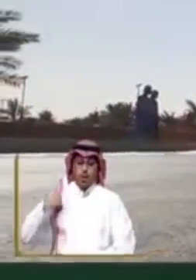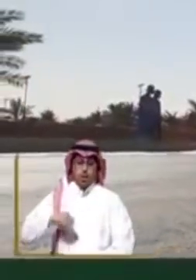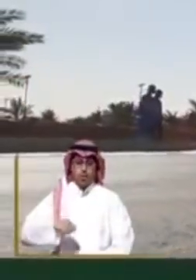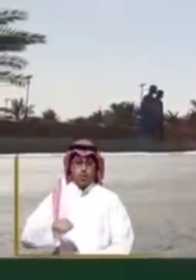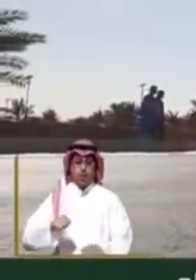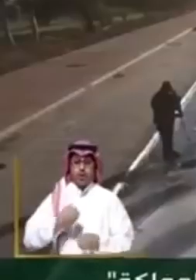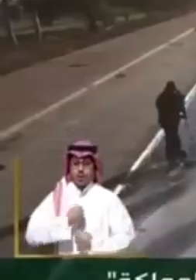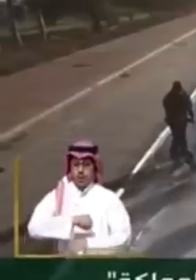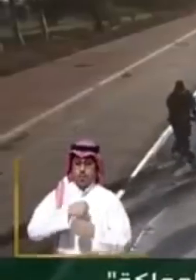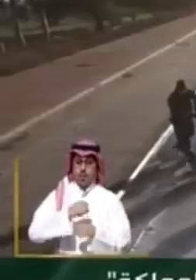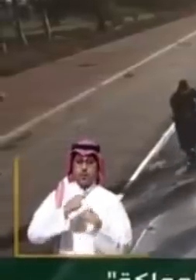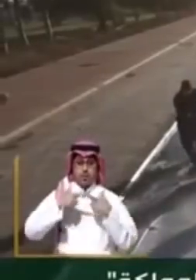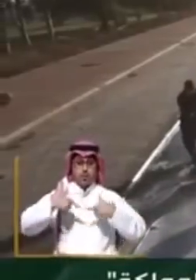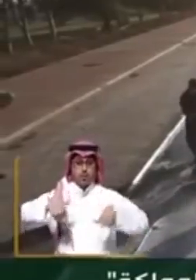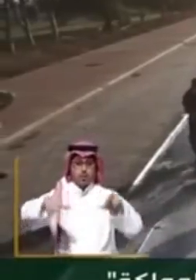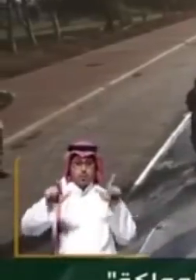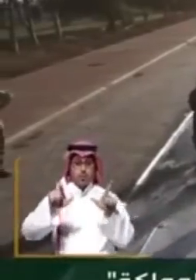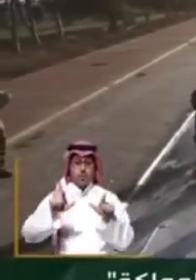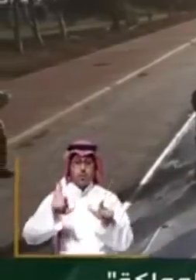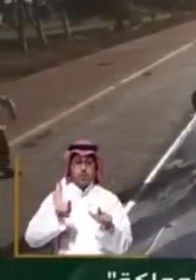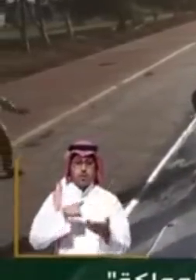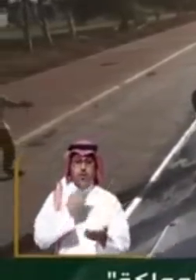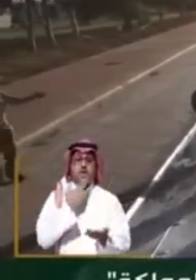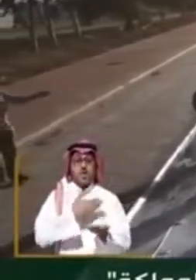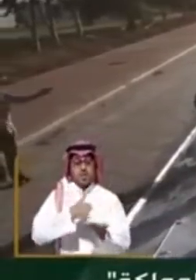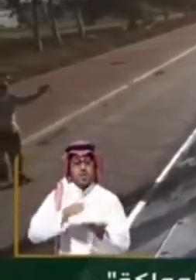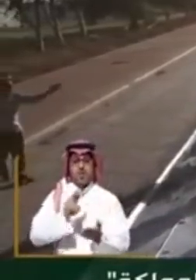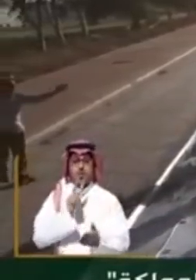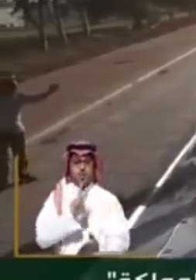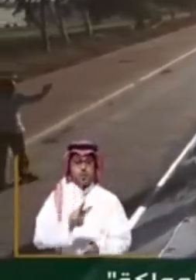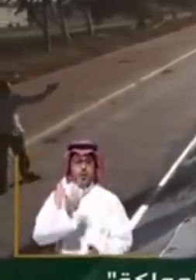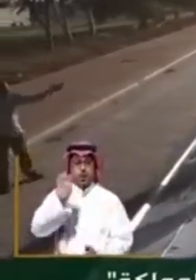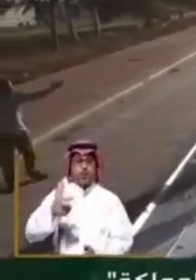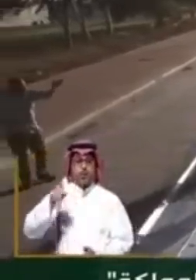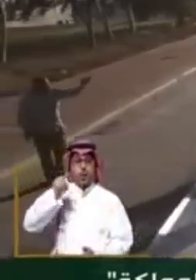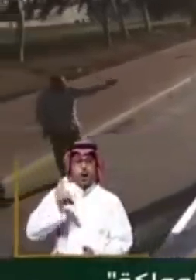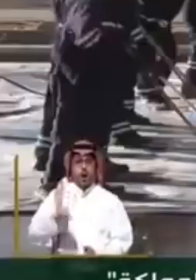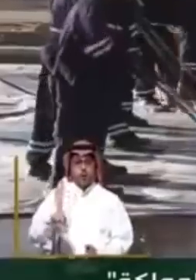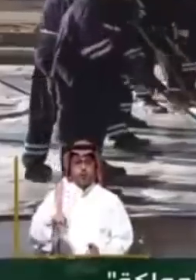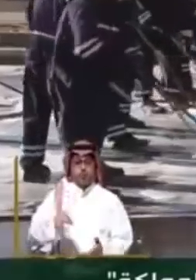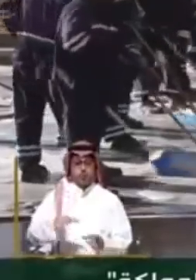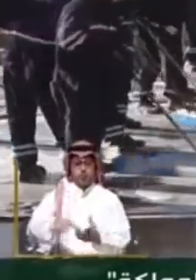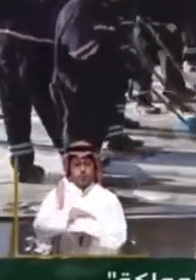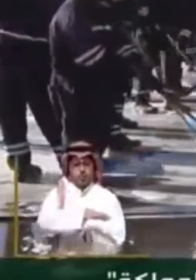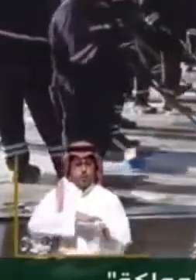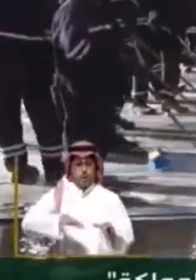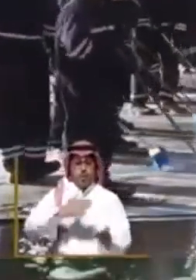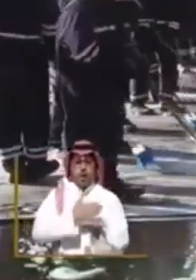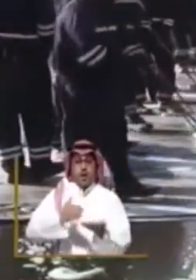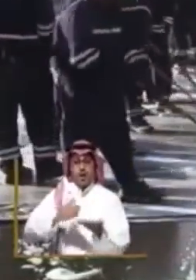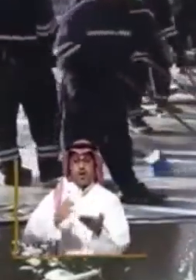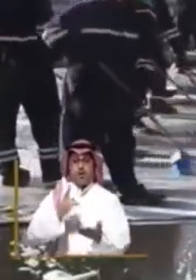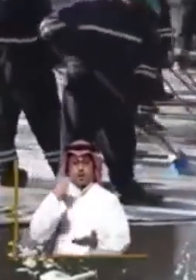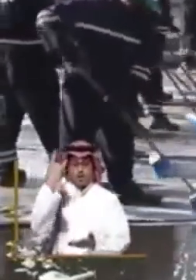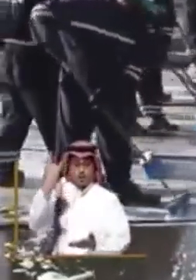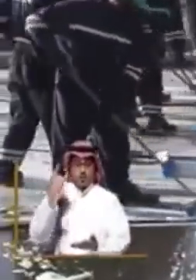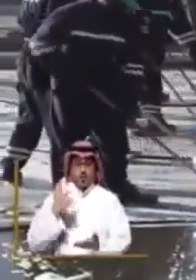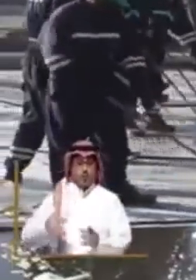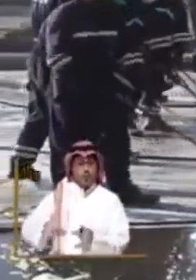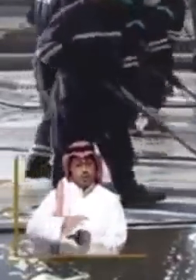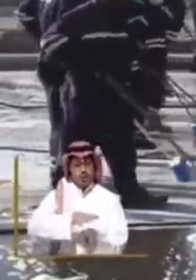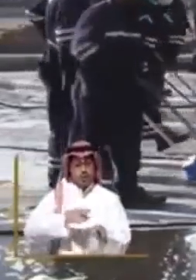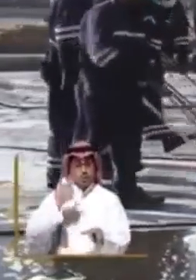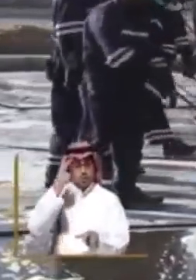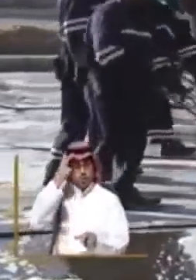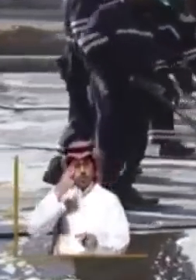وزارة الشؤون البلدية والقروية تعلن تعقيم 240 ألف موقع بفرق ميدانية مختصة في جميع